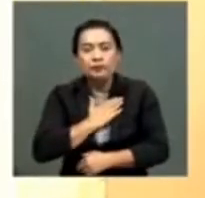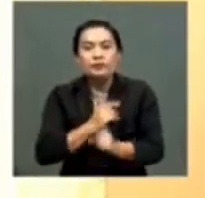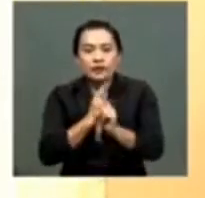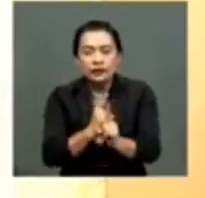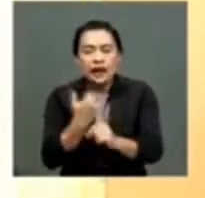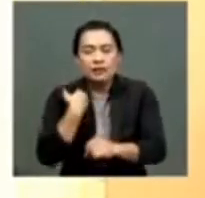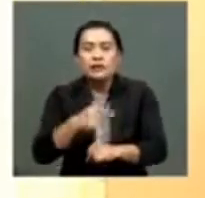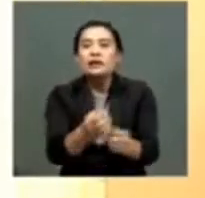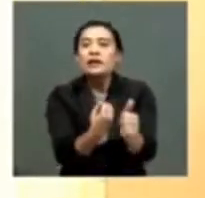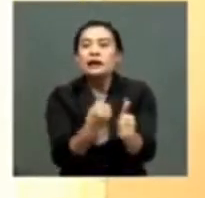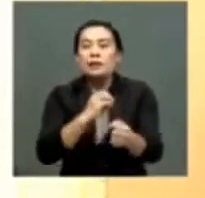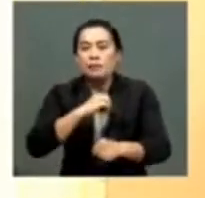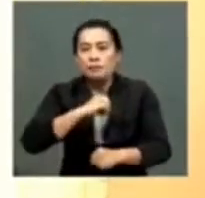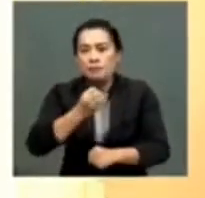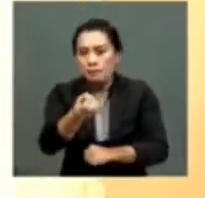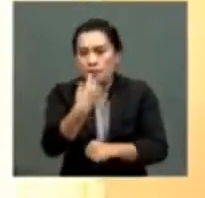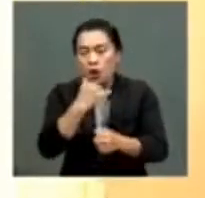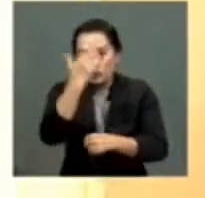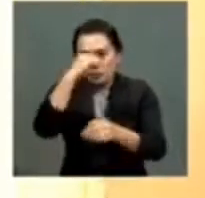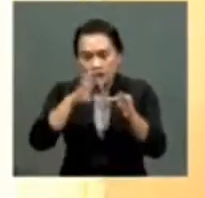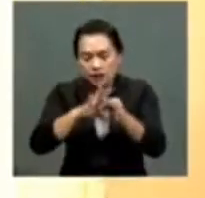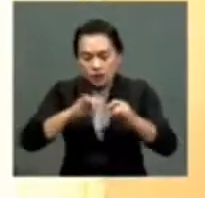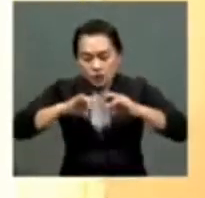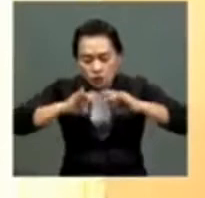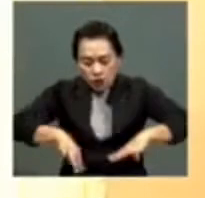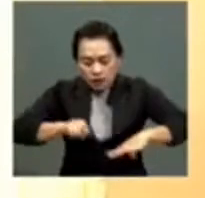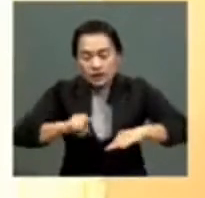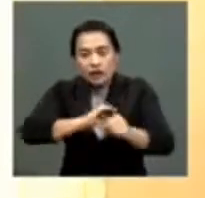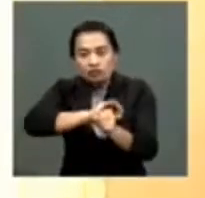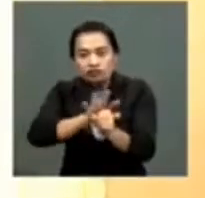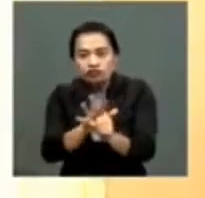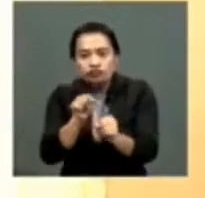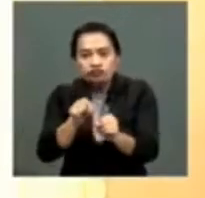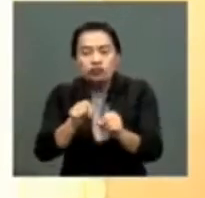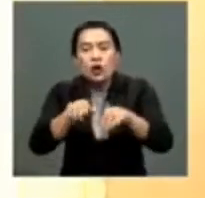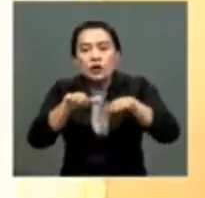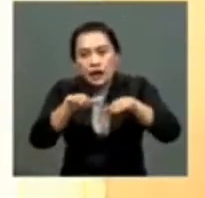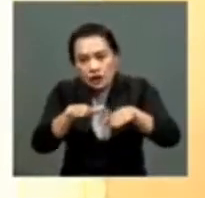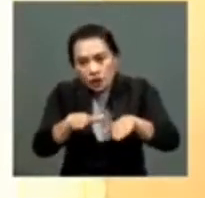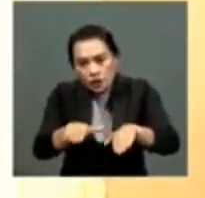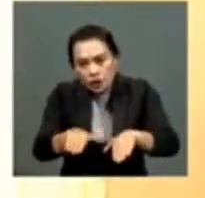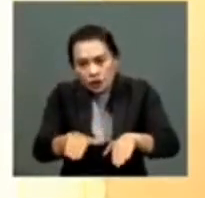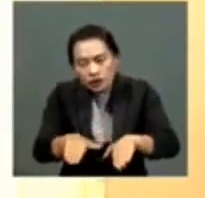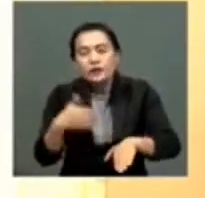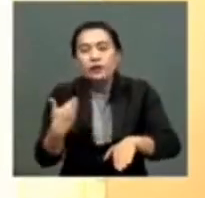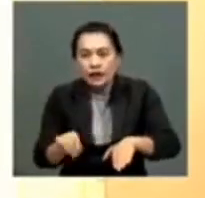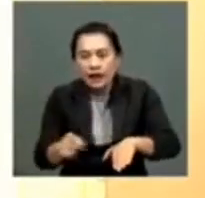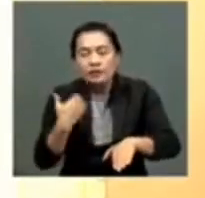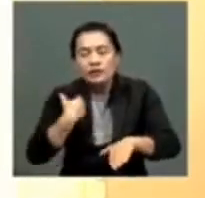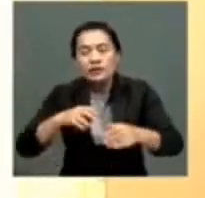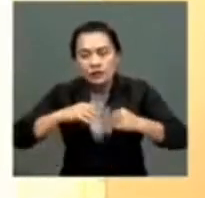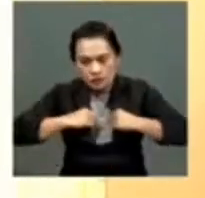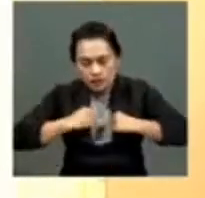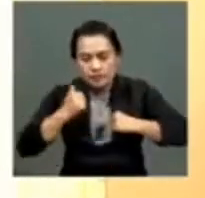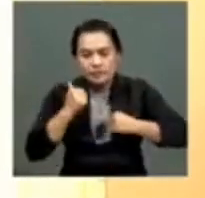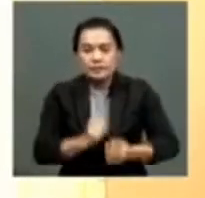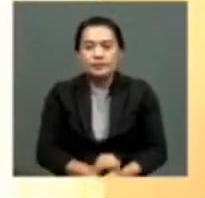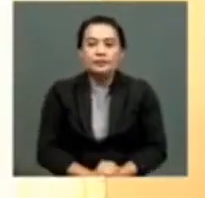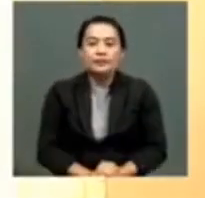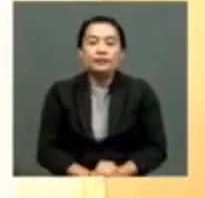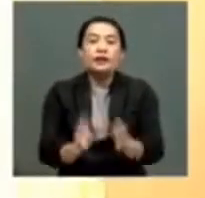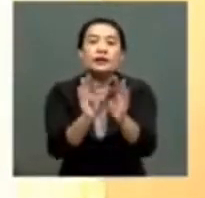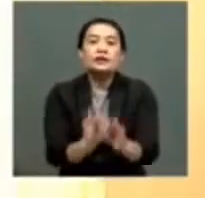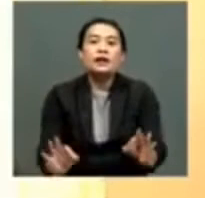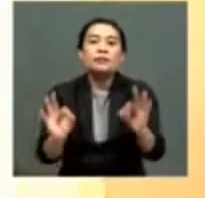าความเสี่ยงของการแพร่ระบาดโควิดได้ลดลงไปอยู่ในระดับที่เราจะยอมรับความเสี่ยงนั้นได้เพราะสิ่งที่เราต้